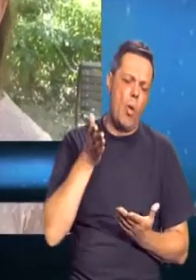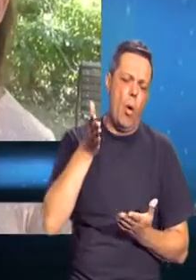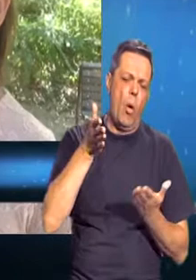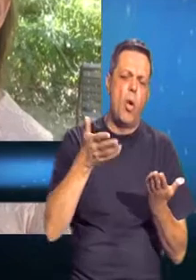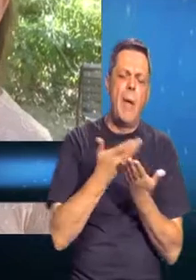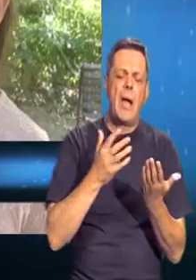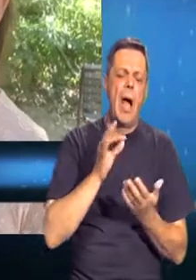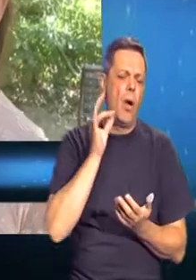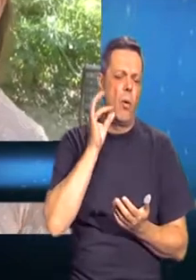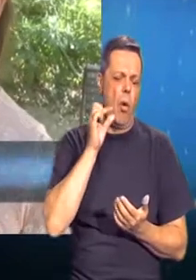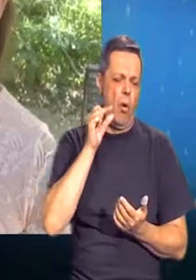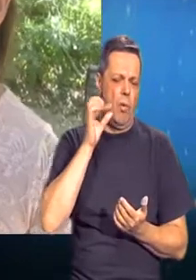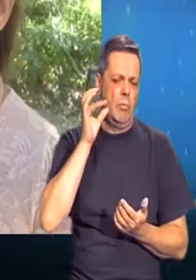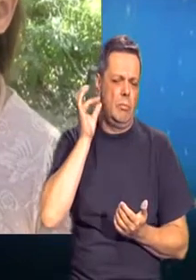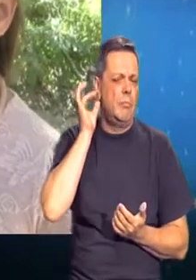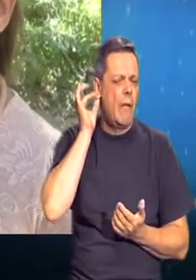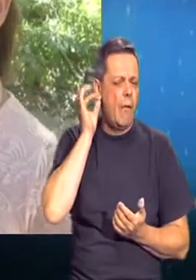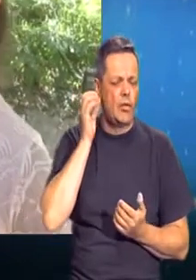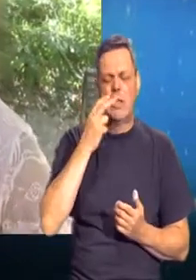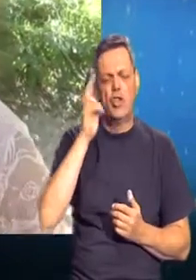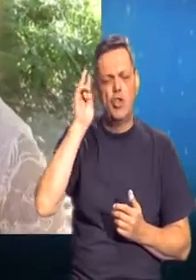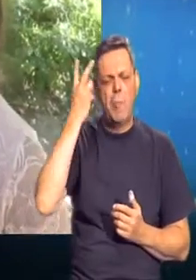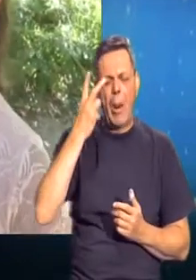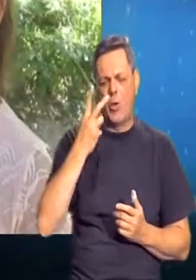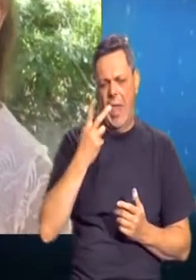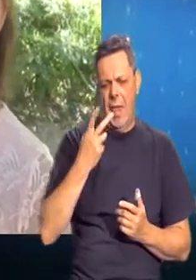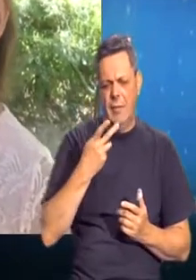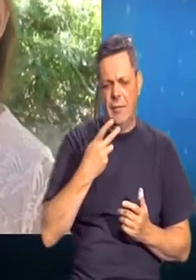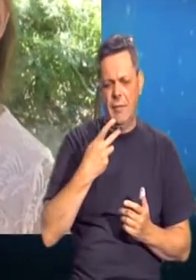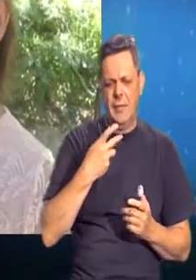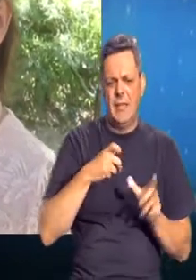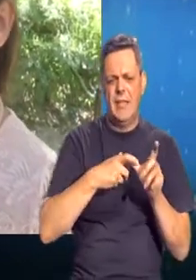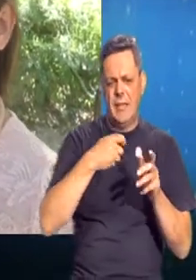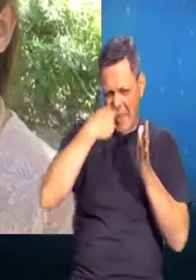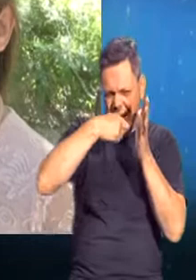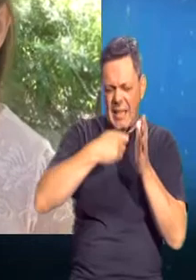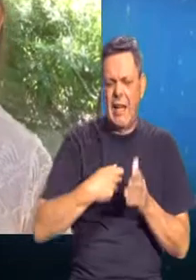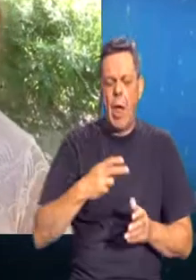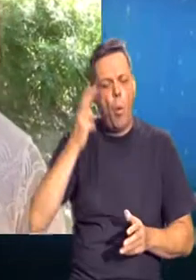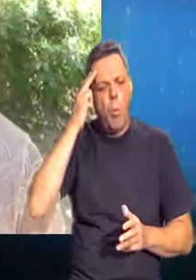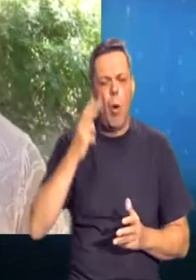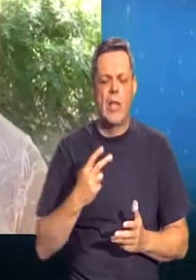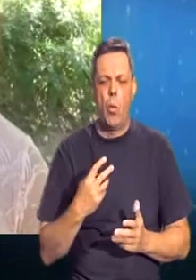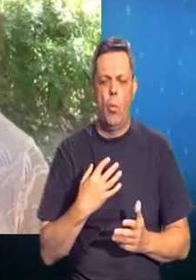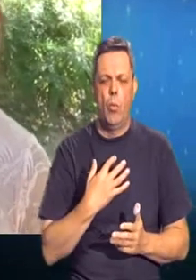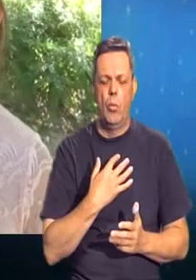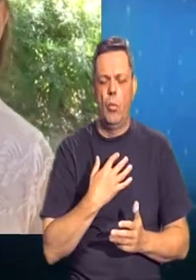cure iz španjolske serije upoznaju španjolske nogometaše. I onda